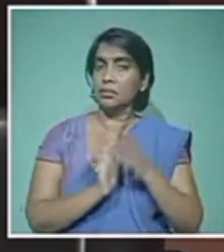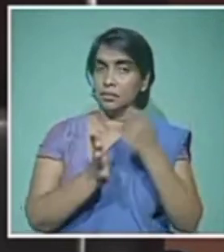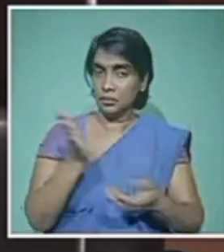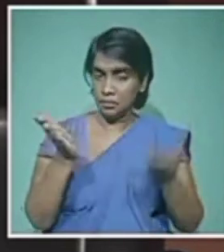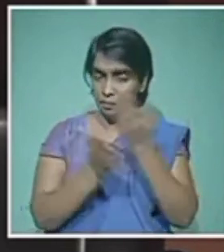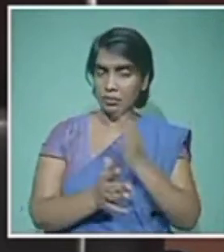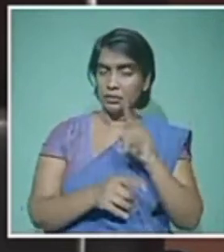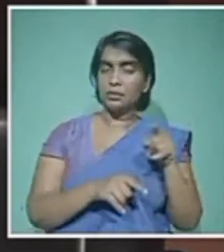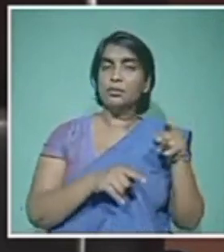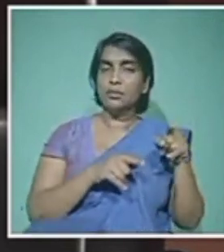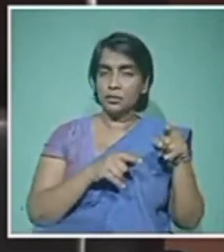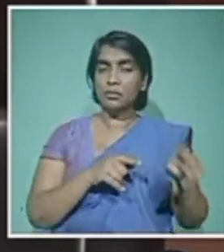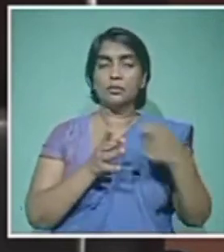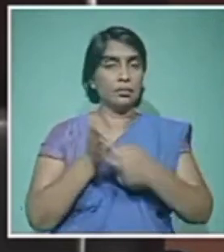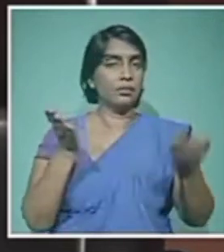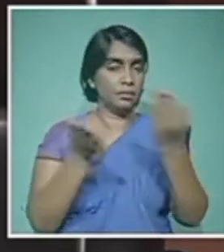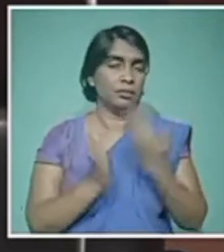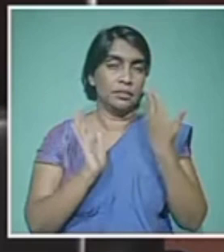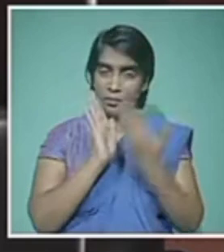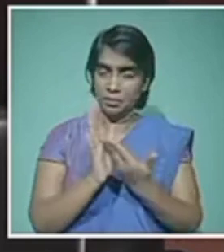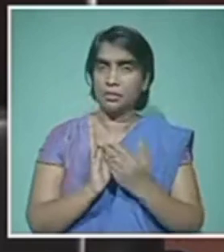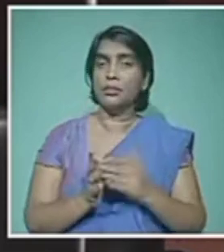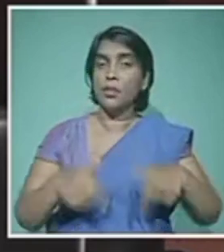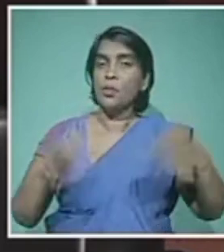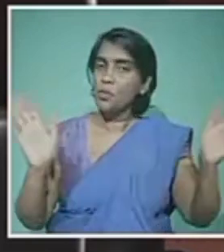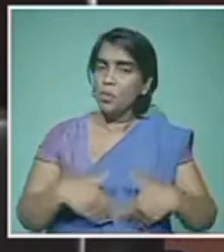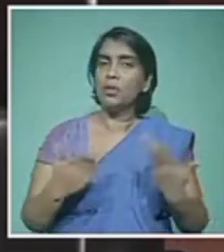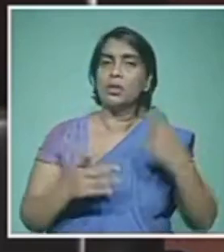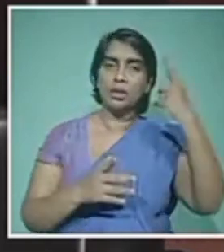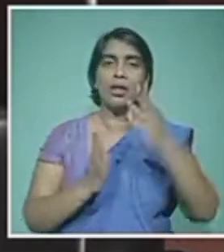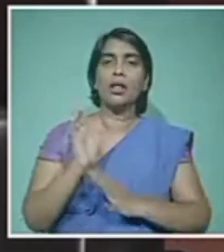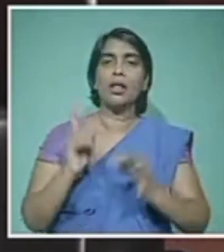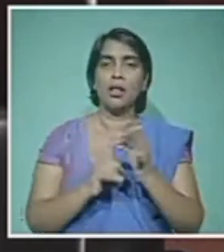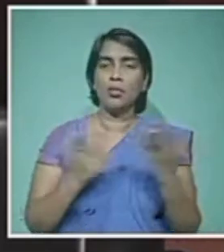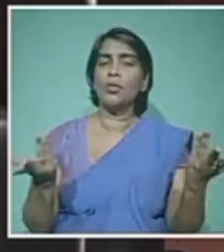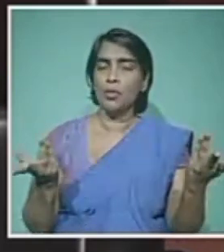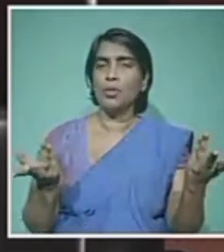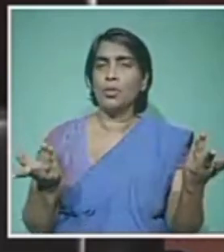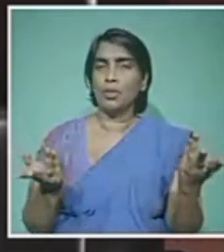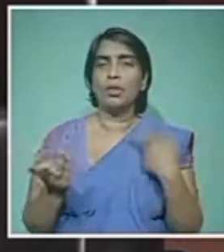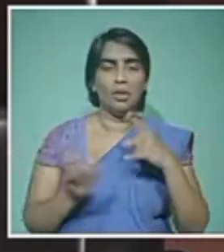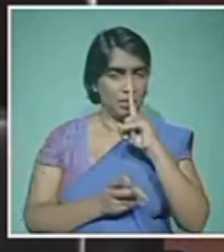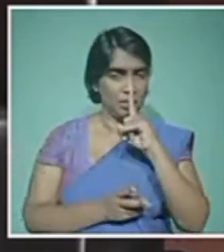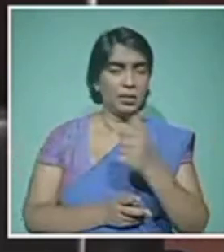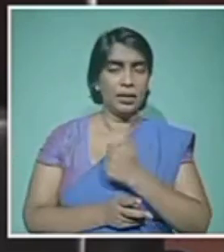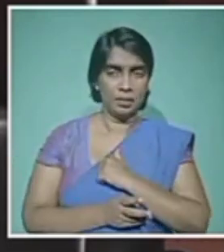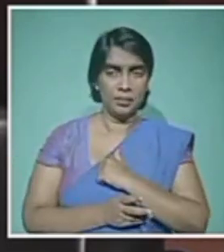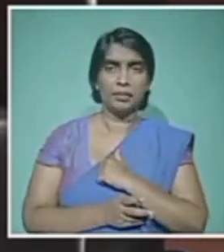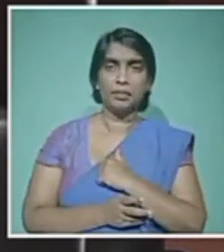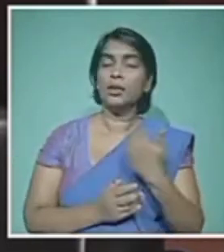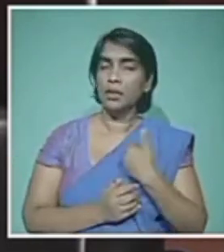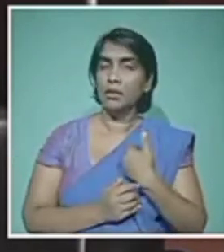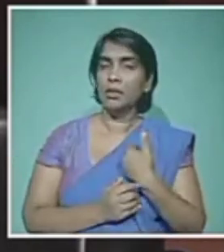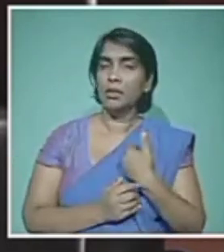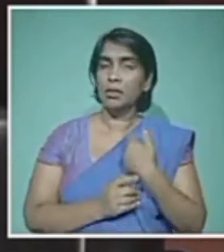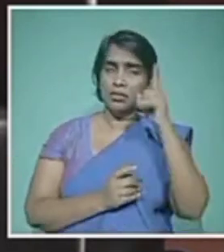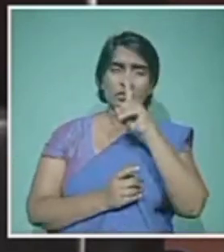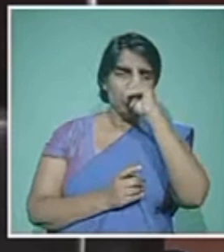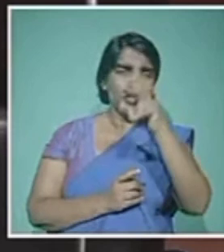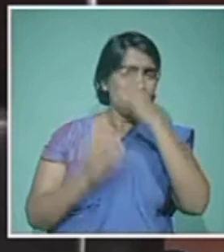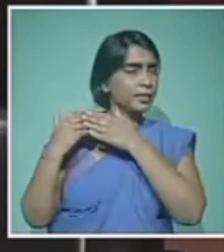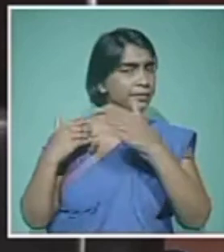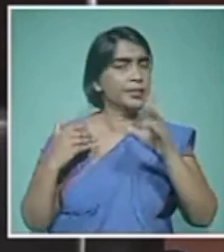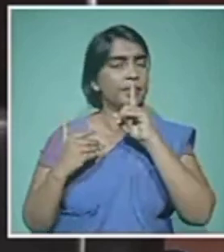තියෙන මේ කිවිසුම ඉදිරිපත් කරන්න කියලා තාම නෑනේ අපේ නියෝජ්‍ය ඇමතිතුමා මම ඔබතුමාව ගහන්න කැමතියි අපි දැන් සති ගානක් තිස්සේ